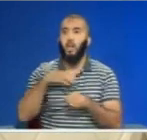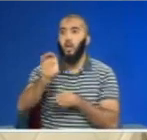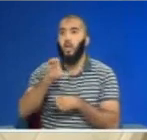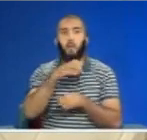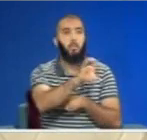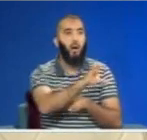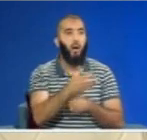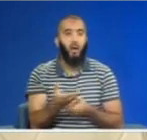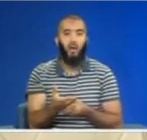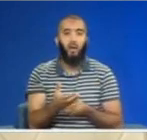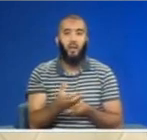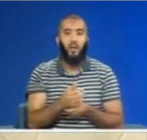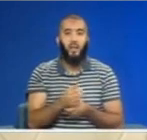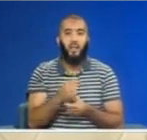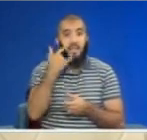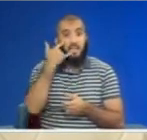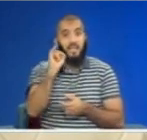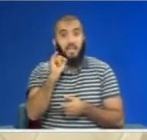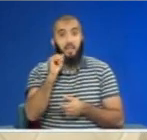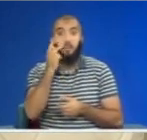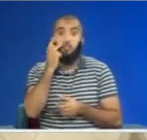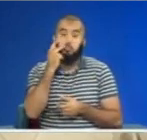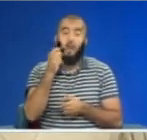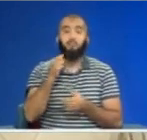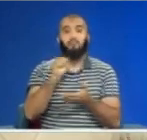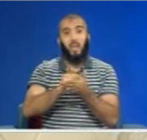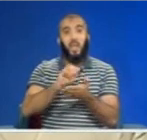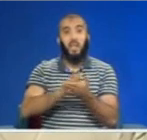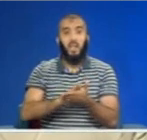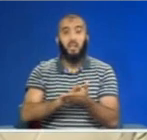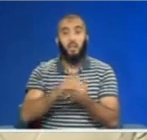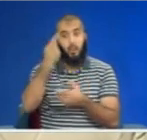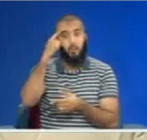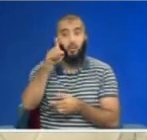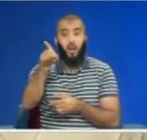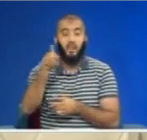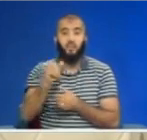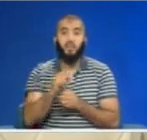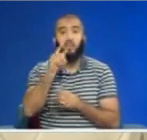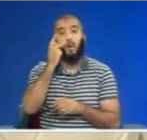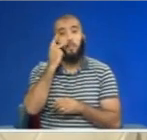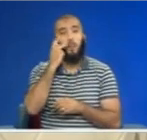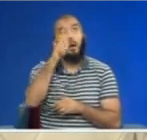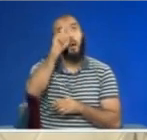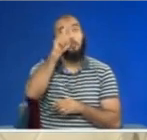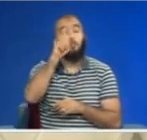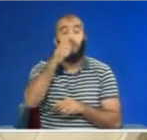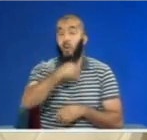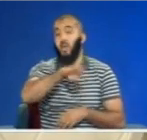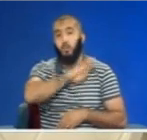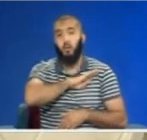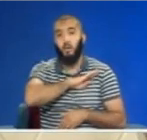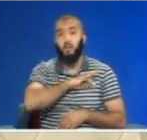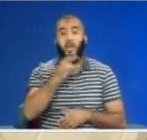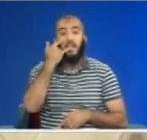فلذلك إذا ملكها له فهو ظلم، فأبوه الآن يتحمل مسؤوليته عند الله تعالى. وإذا